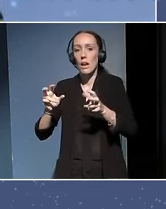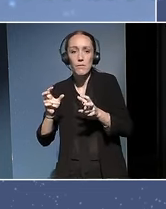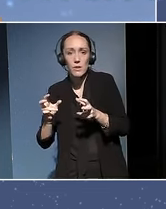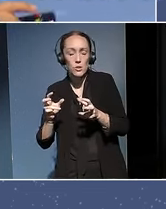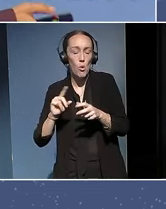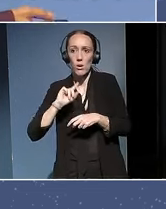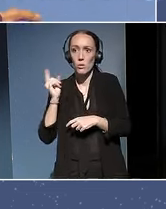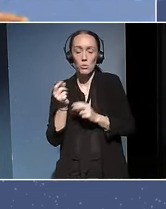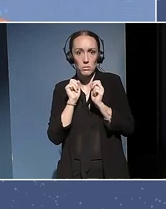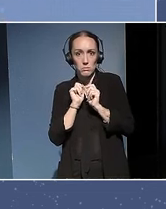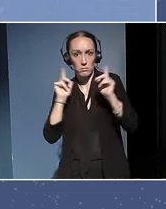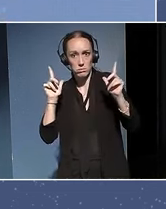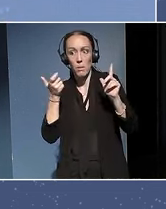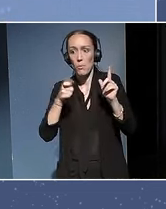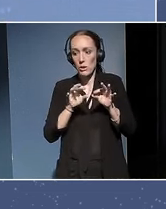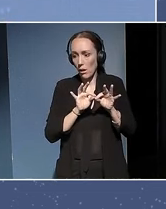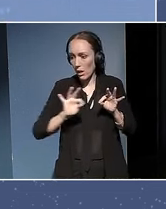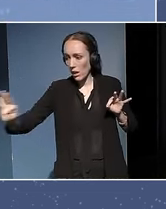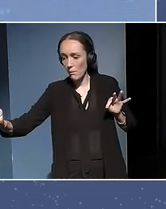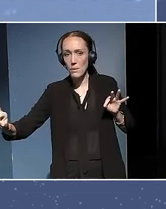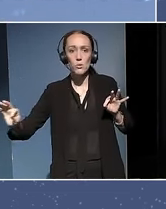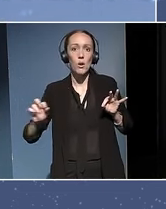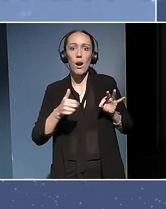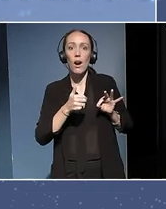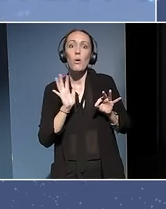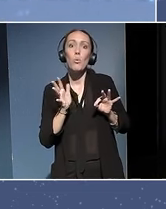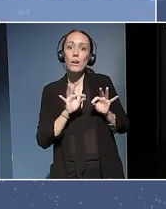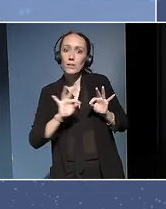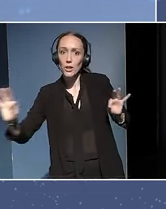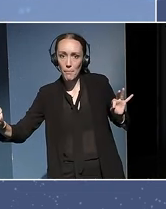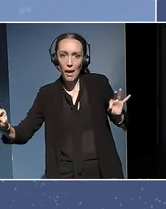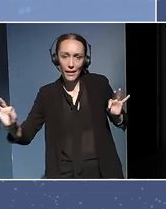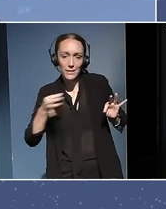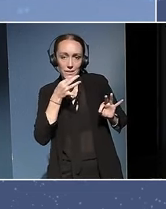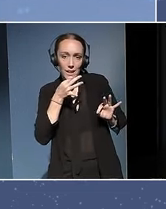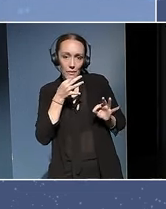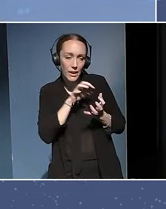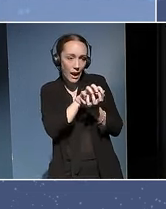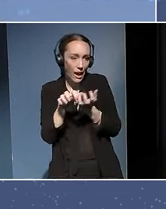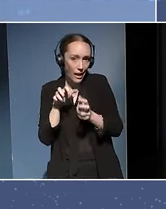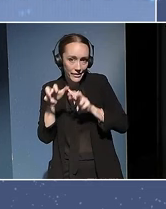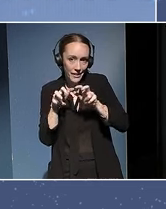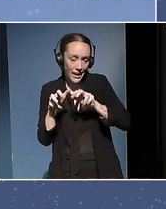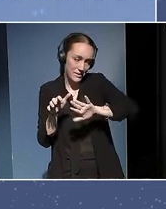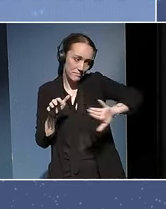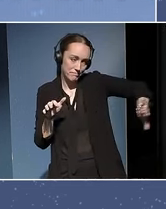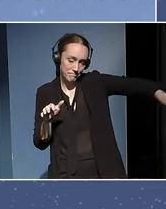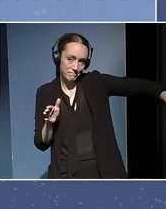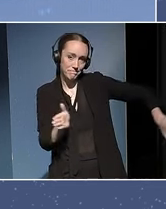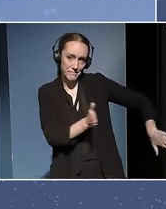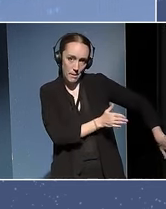15 m fatti da parte t-rex scrive National Geographic nell'edizione